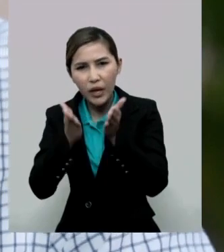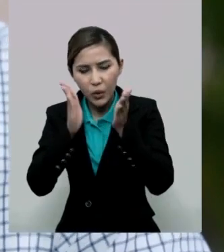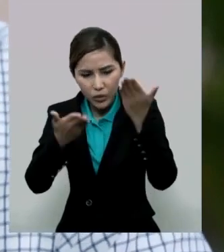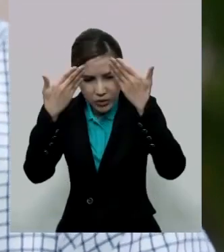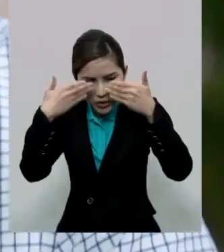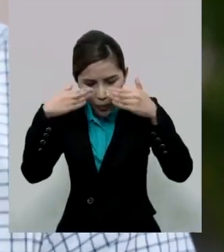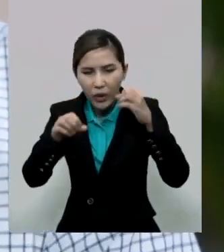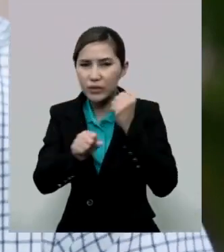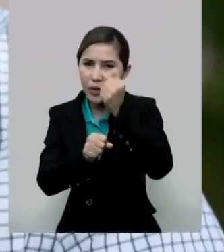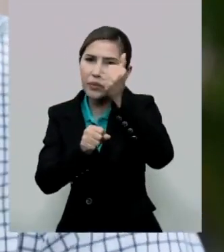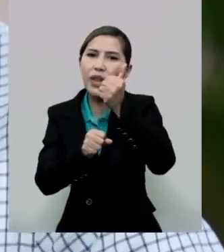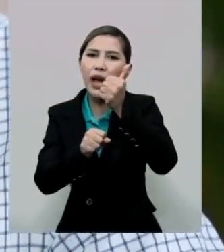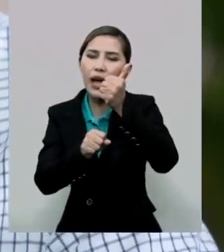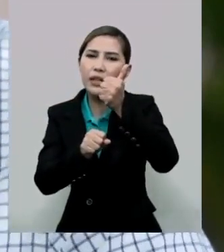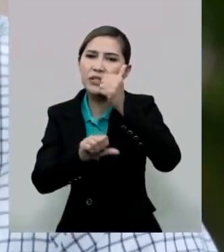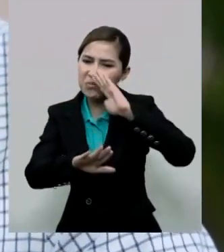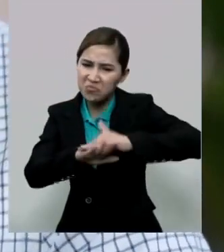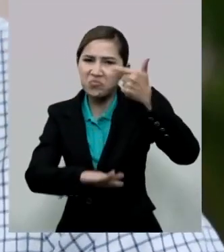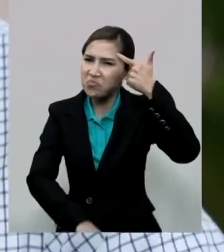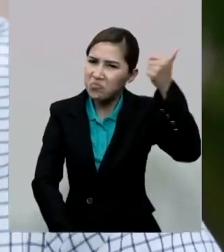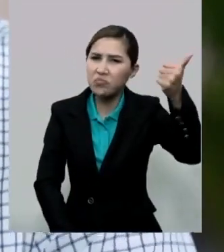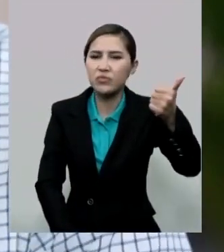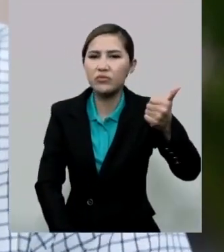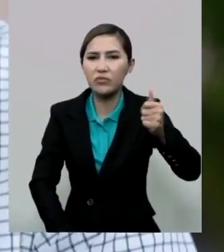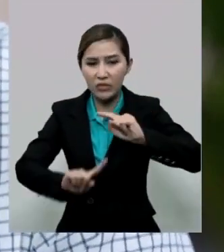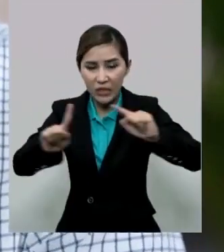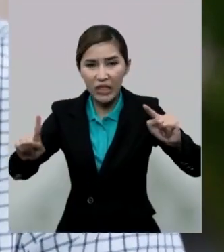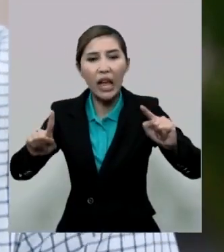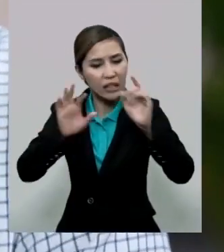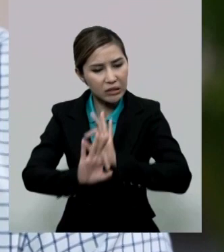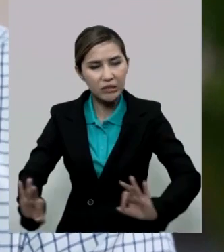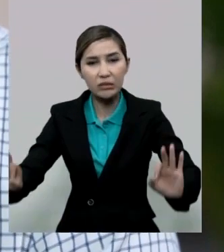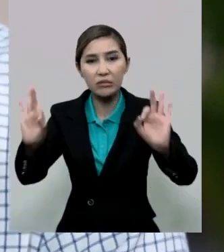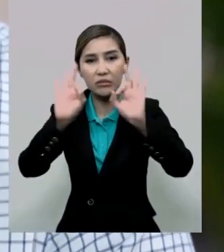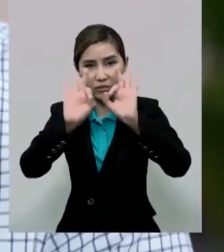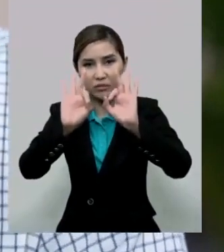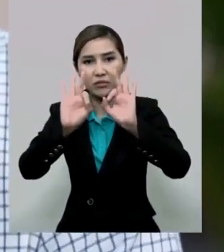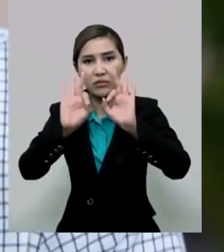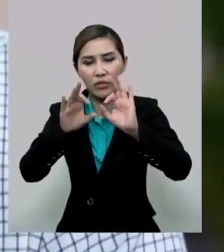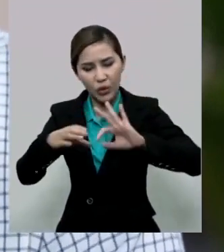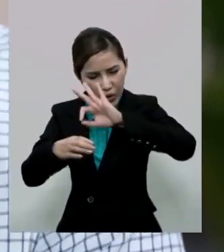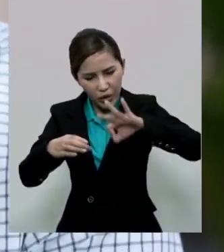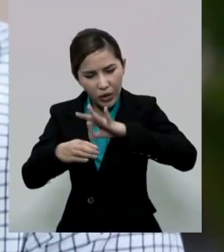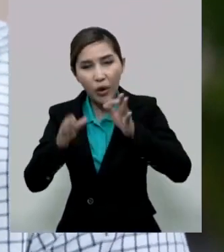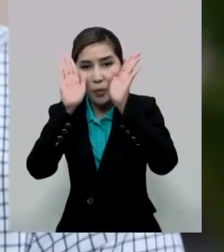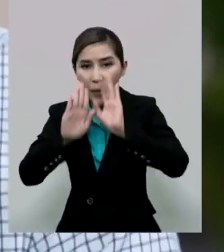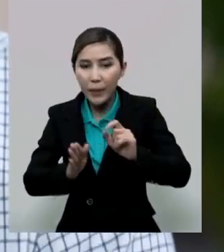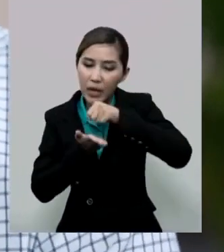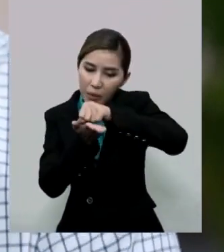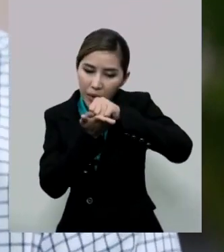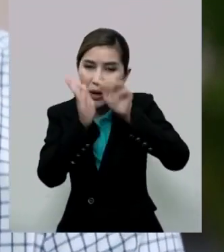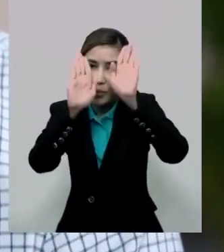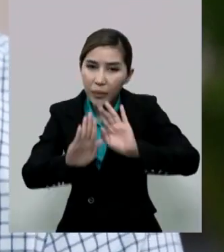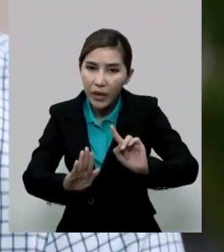สิ่งที่สำคัญคือเครื่องดื่มออกมายังไงการบริการเป็นยังไงถ้าลูกค้ารู้สึกว่าเครื่องดื่มอร่อยได้รับการบริการ